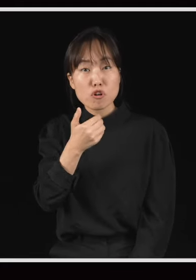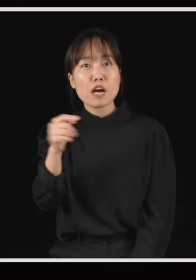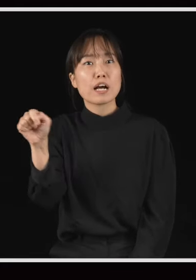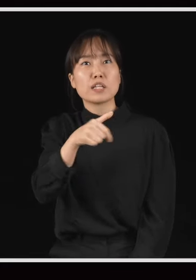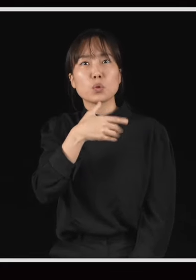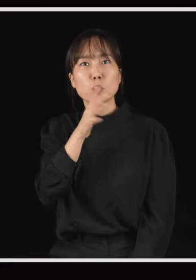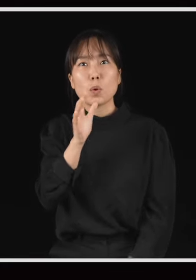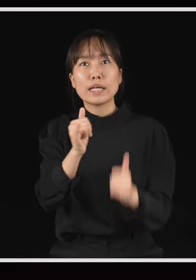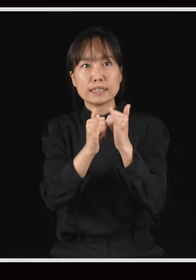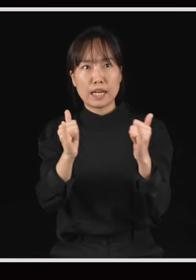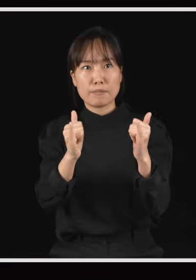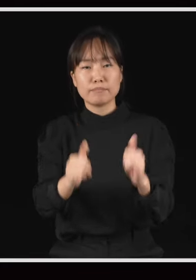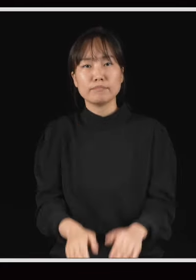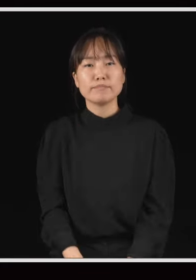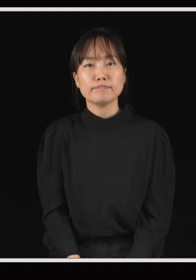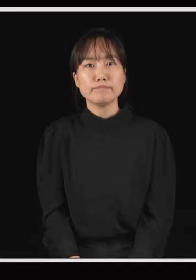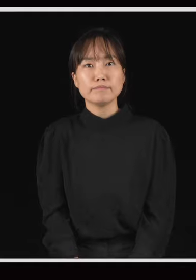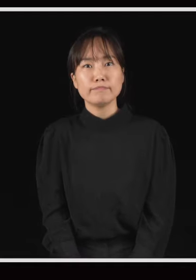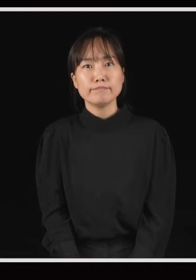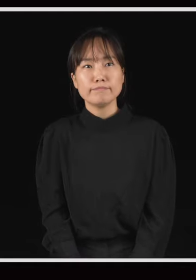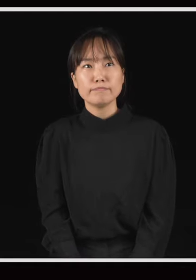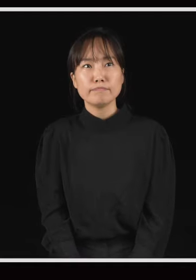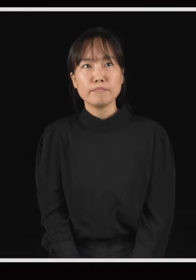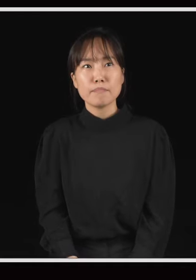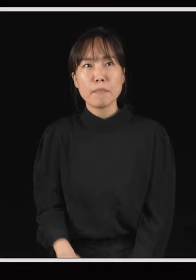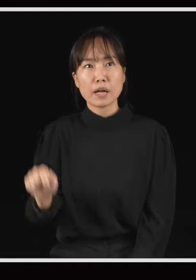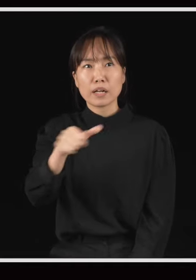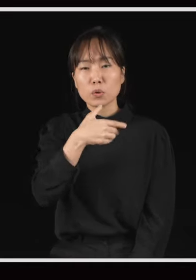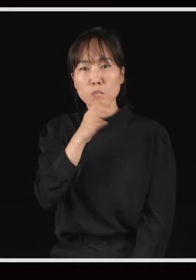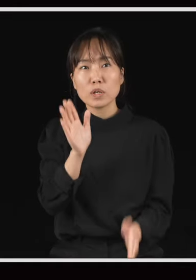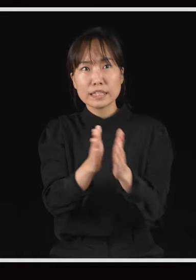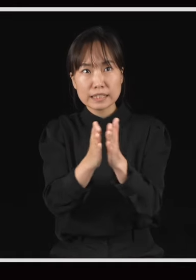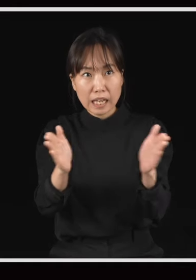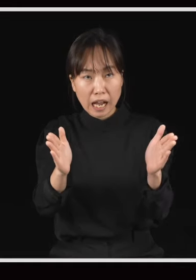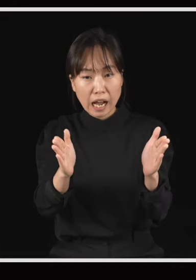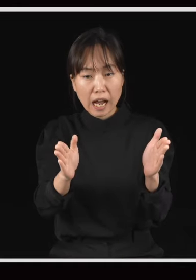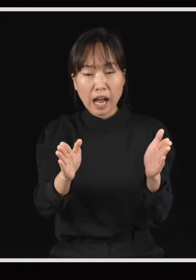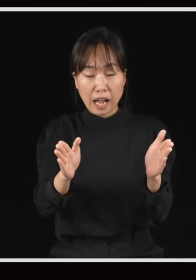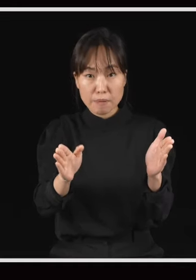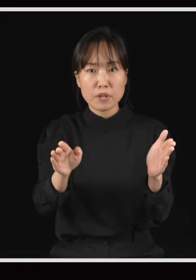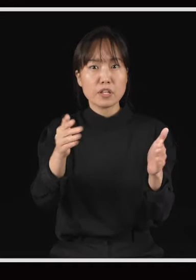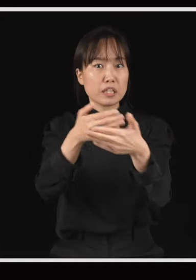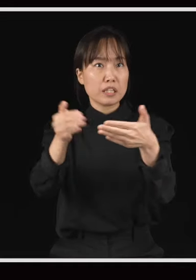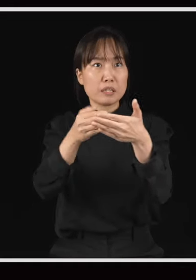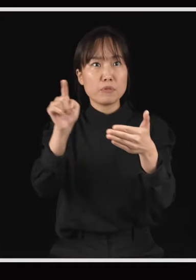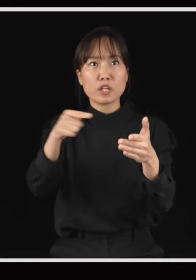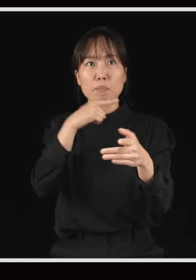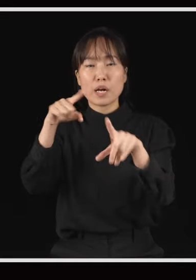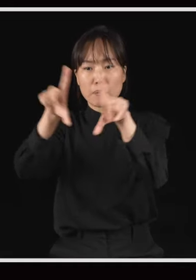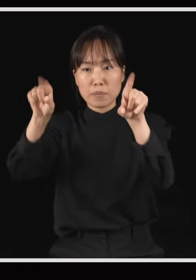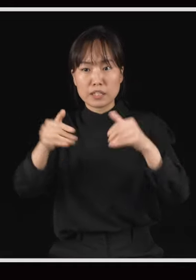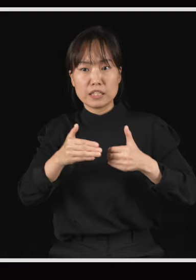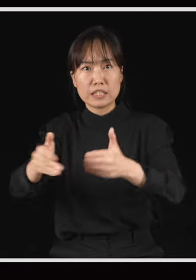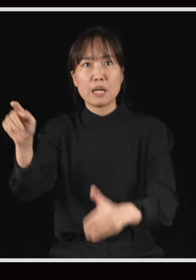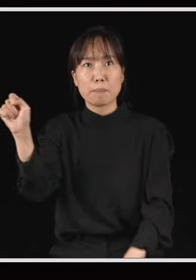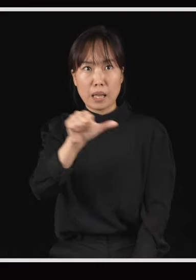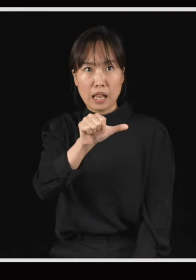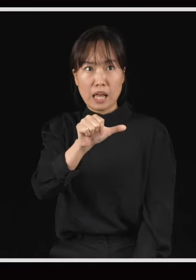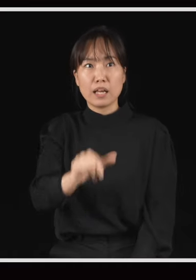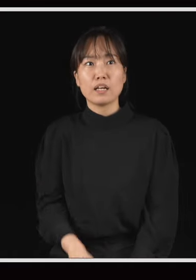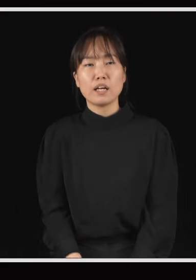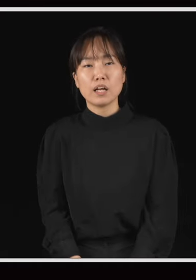가속노화가 있는 사람들에서는 현저히 빠릅니다. 그러니까 가속노화가 되면 이쪽으로 굉장히 빨리 갈 수 있는 겁니다. 그리고